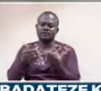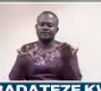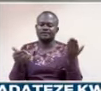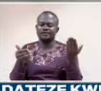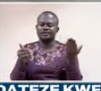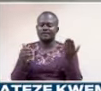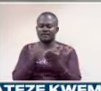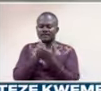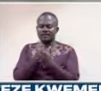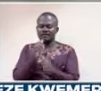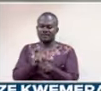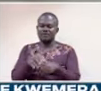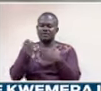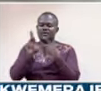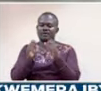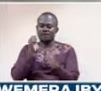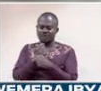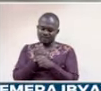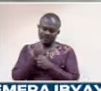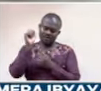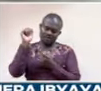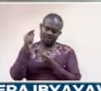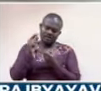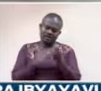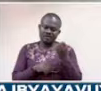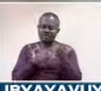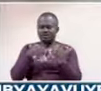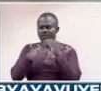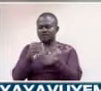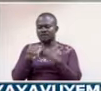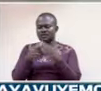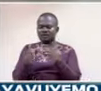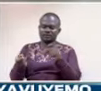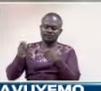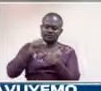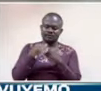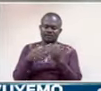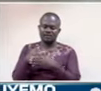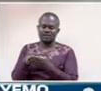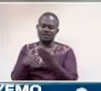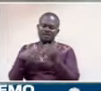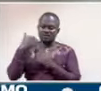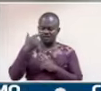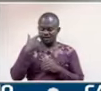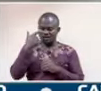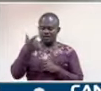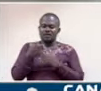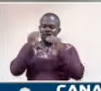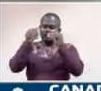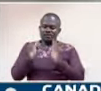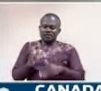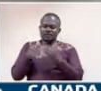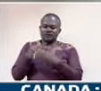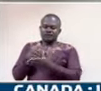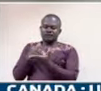economy, biraha abantu akazi, biratugabanyiriza import, bikatwongerera export, ugasanga na wa muhinzi ukora bwa